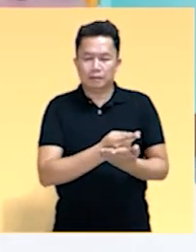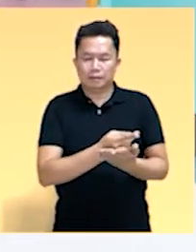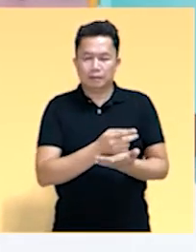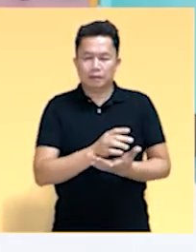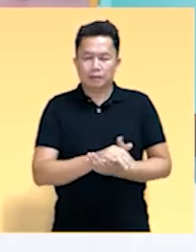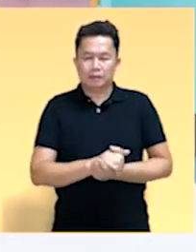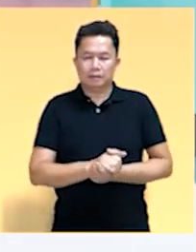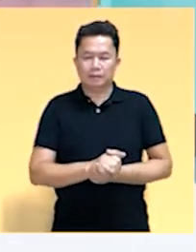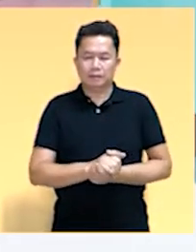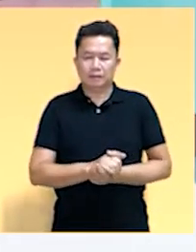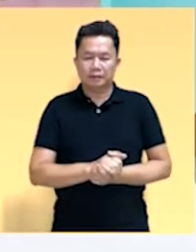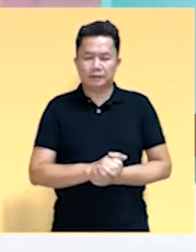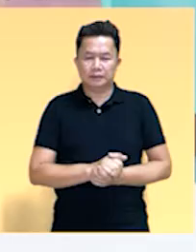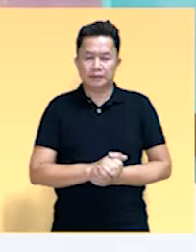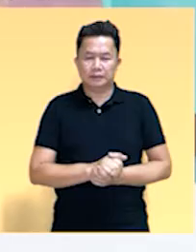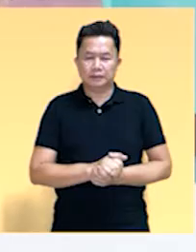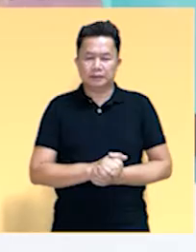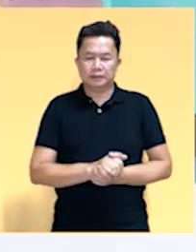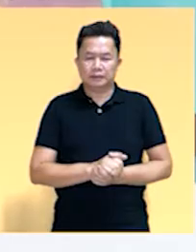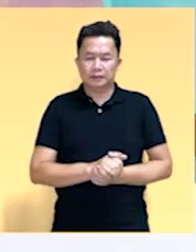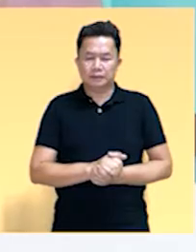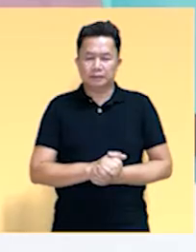1,725 pesos.